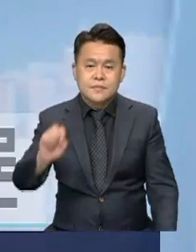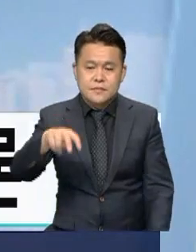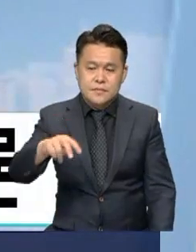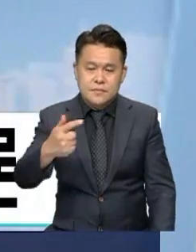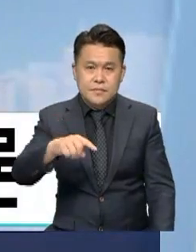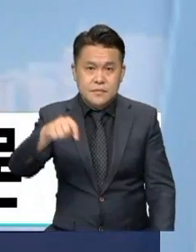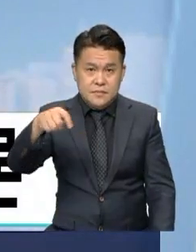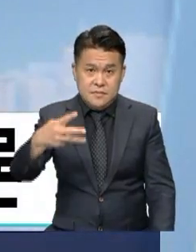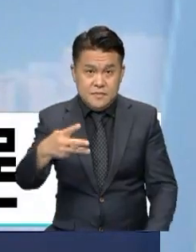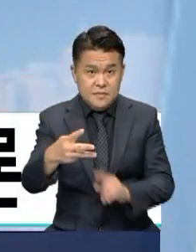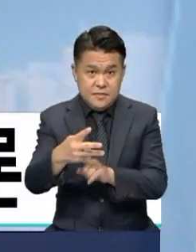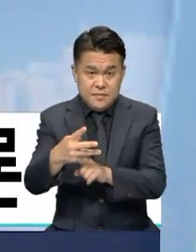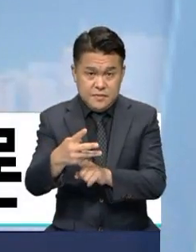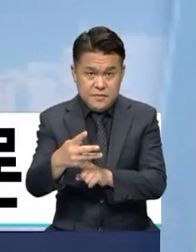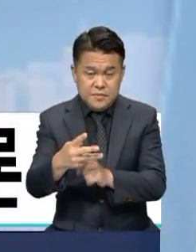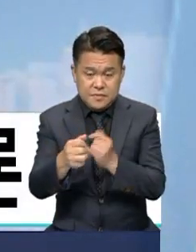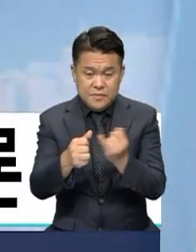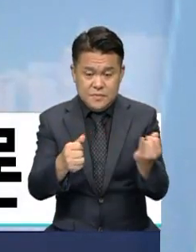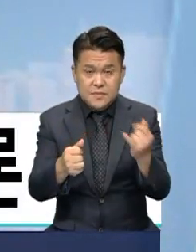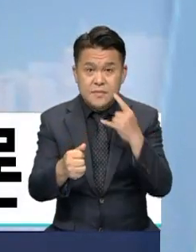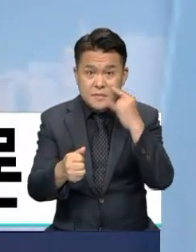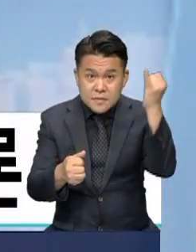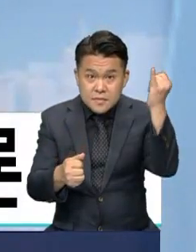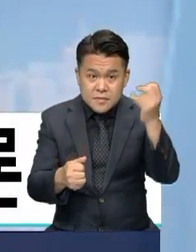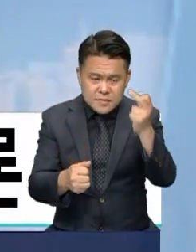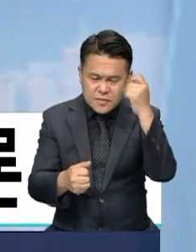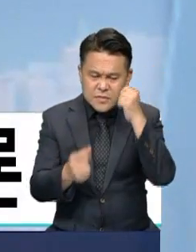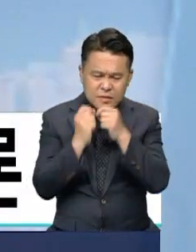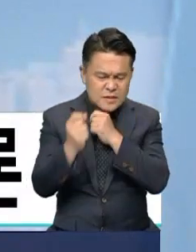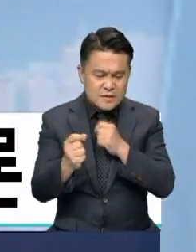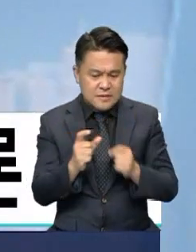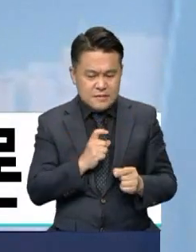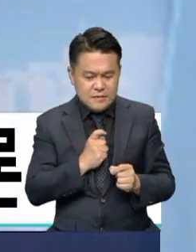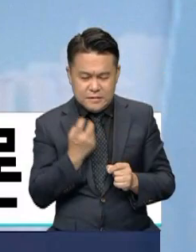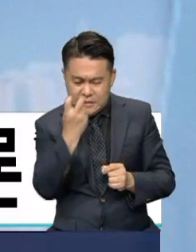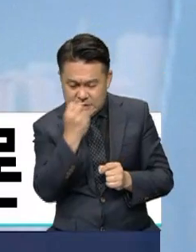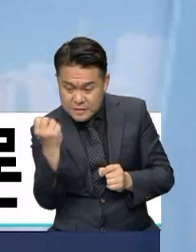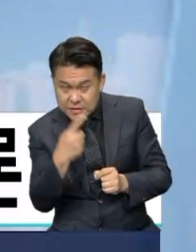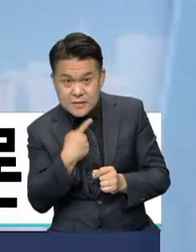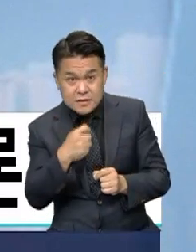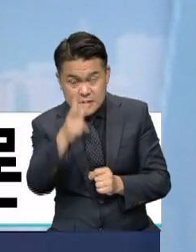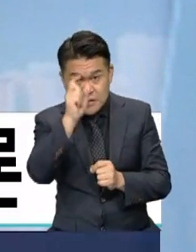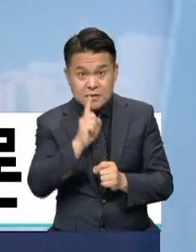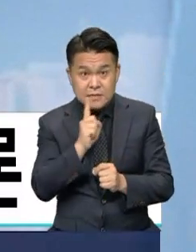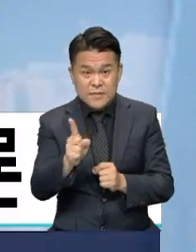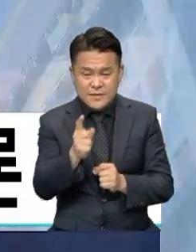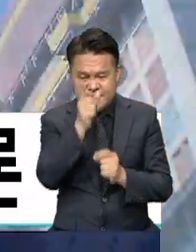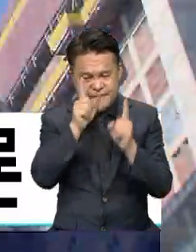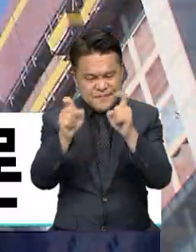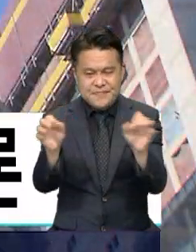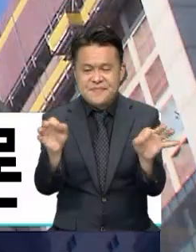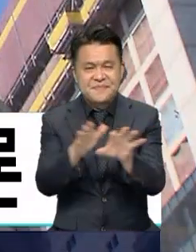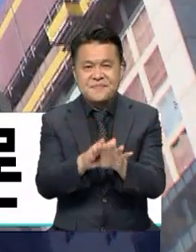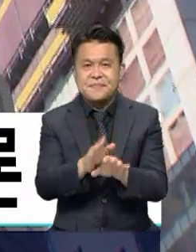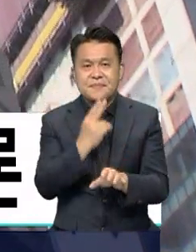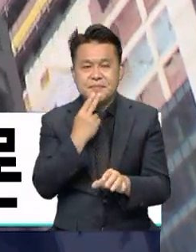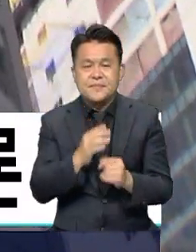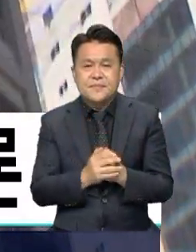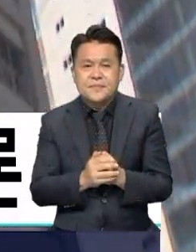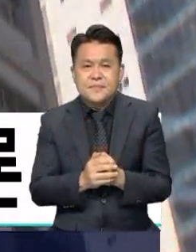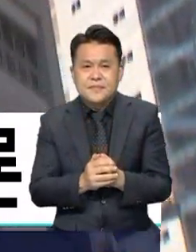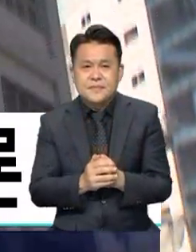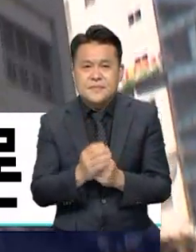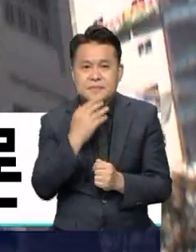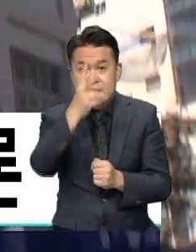윤성열 전 검찰총장의 장모 최 모씨의 사기 의혹 등을 제외 수사한 경찰이 혐의 없음 결론을 내렸습니다 서울경찰 점